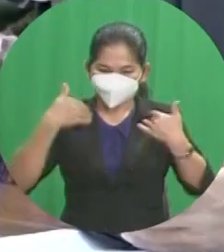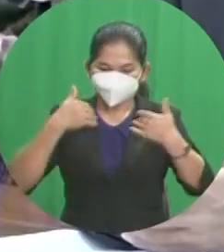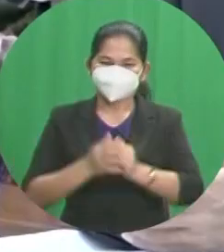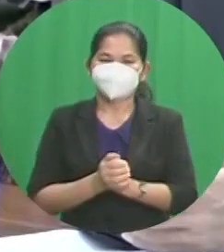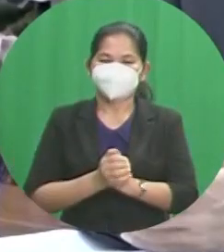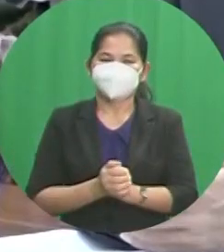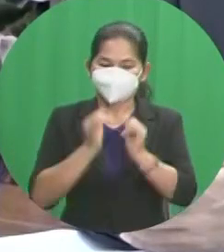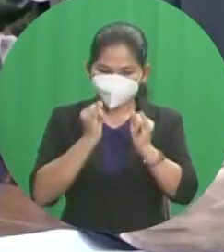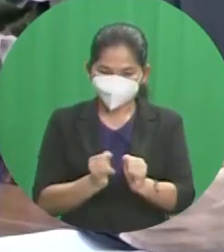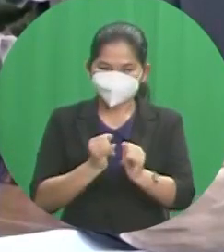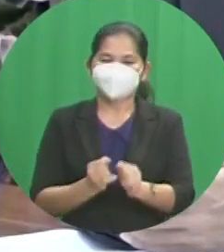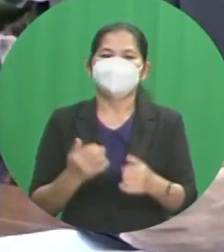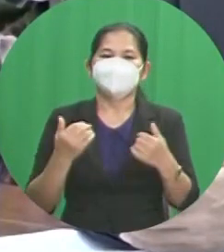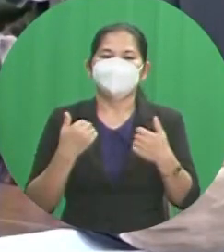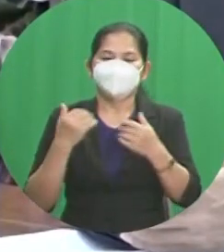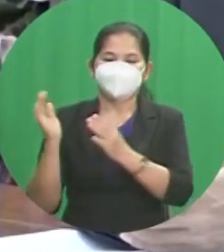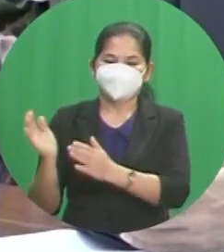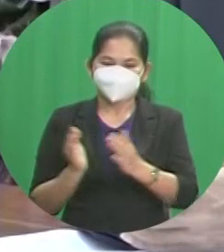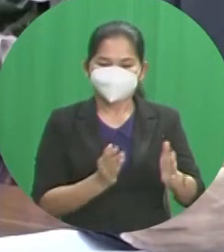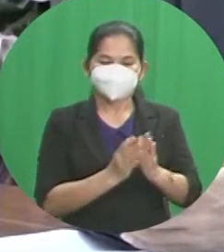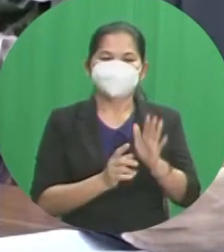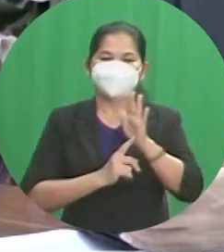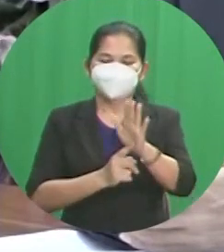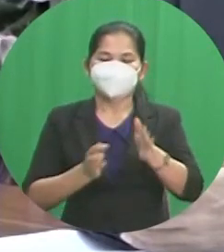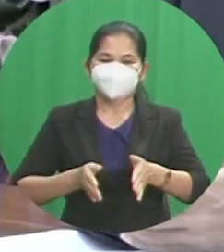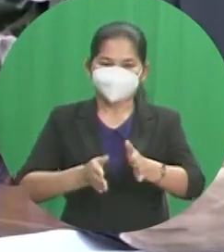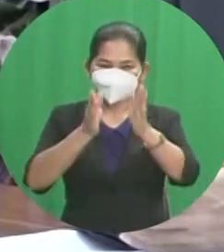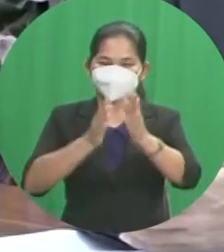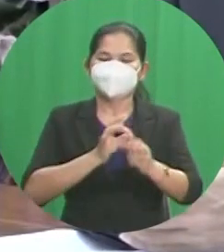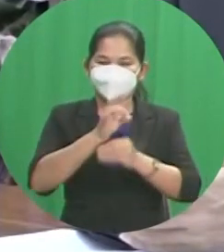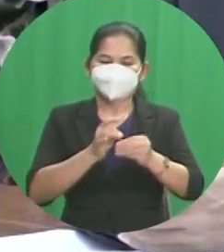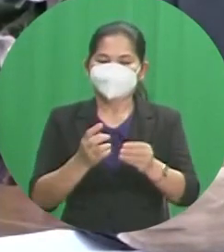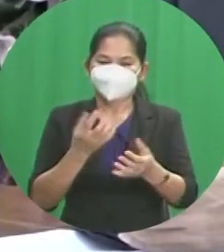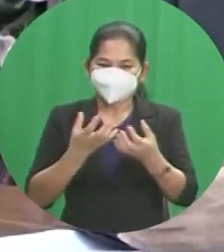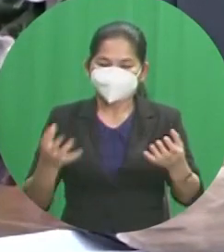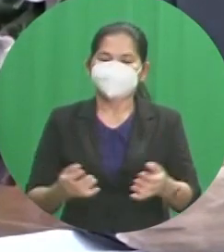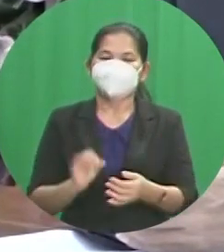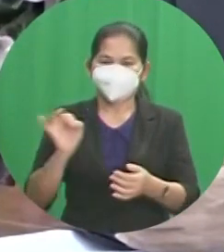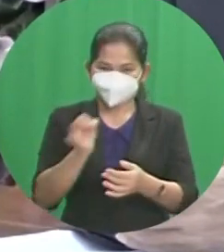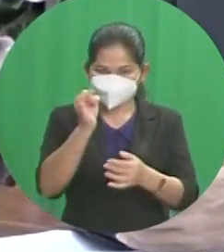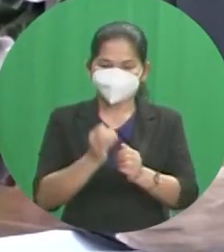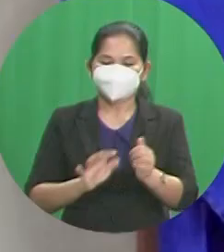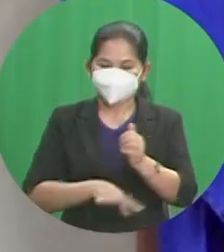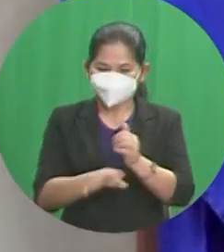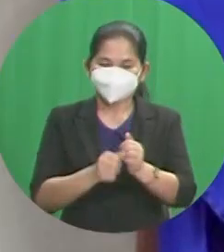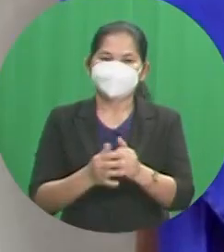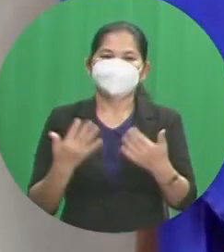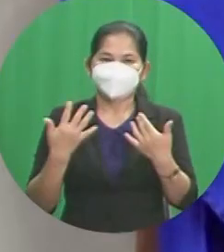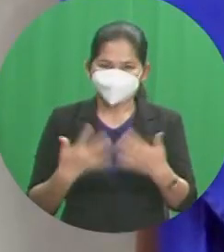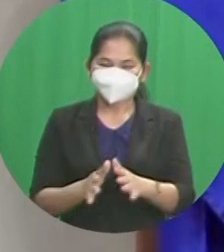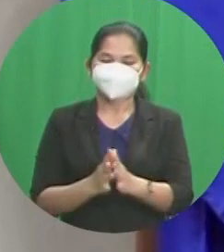ននិងវិស័យឯកជនដើម្បីរៀបចំផែនទីបង្ហាញផ្លូវស្ដីពីប្រព័ន្ធស្បៀងប្រកបដោយចីរភាពនៅកម្ពុជា